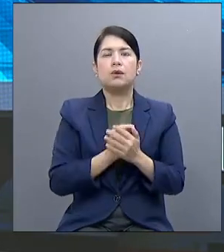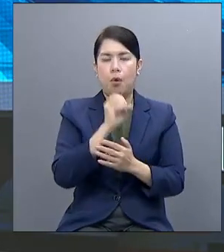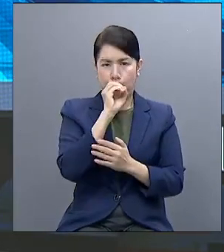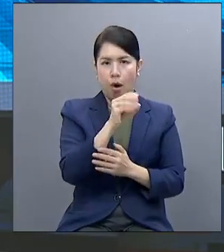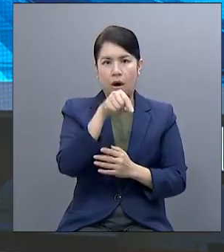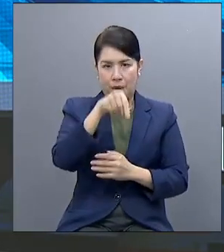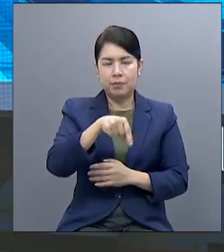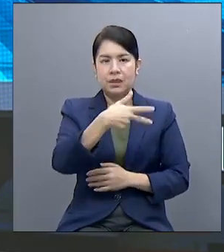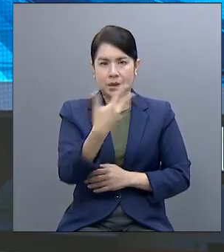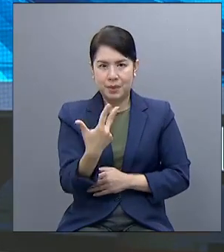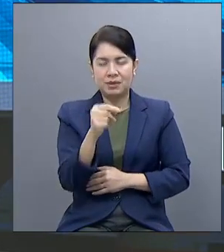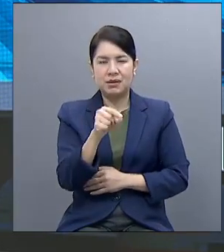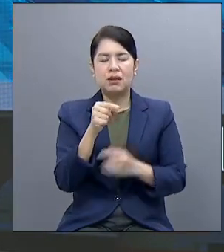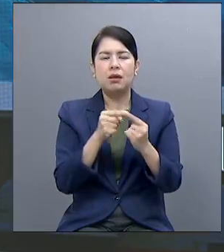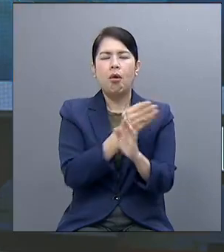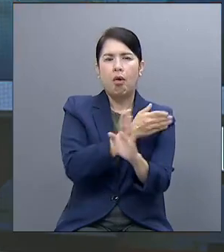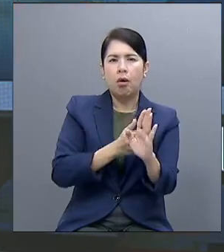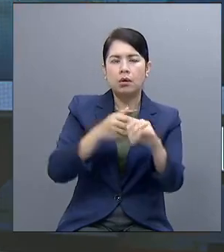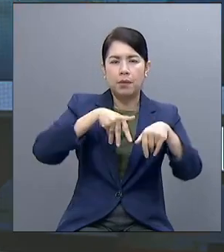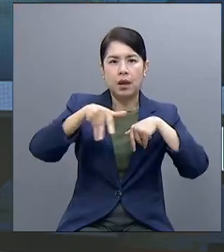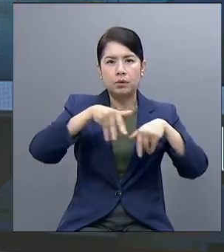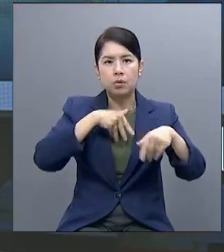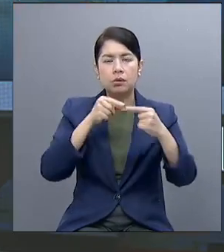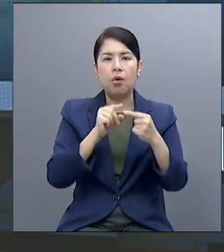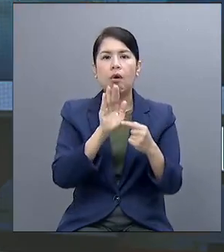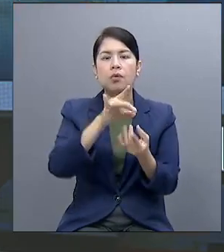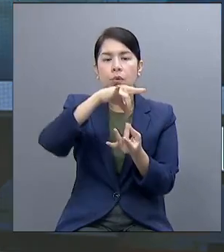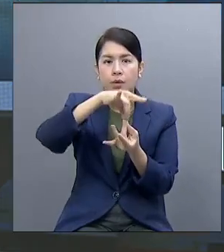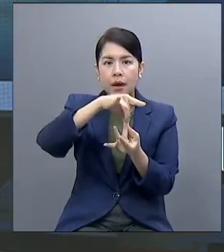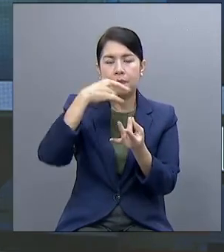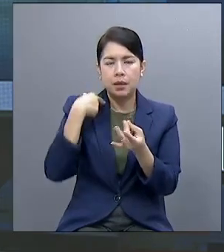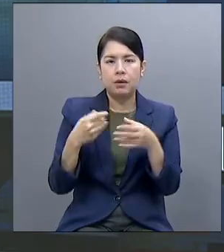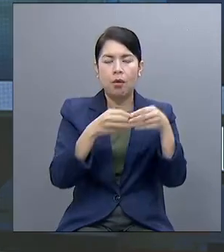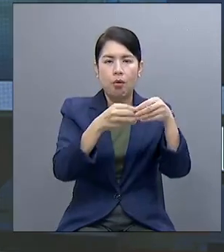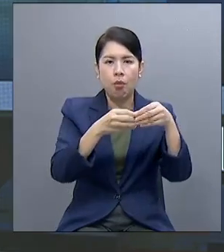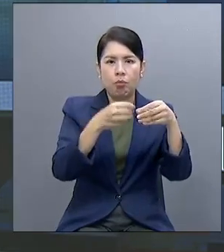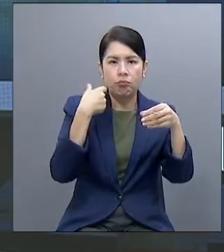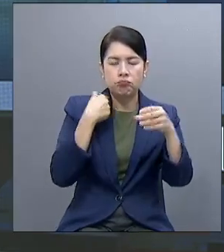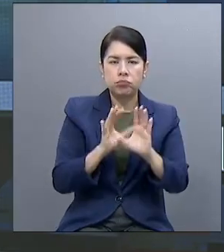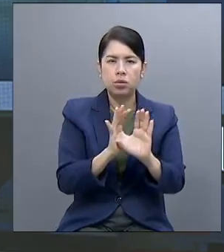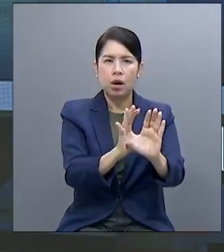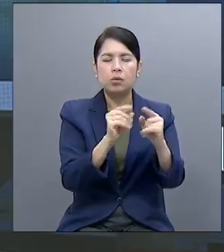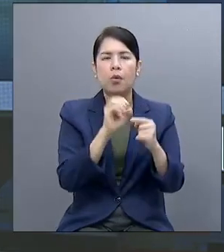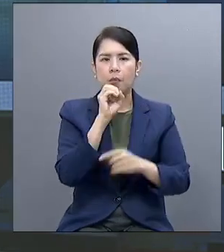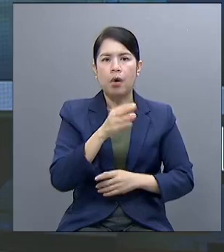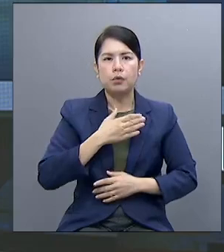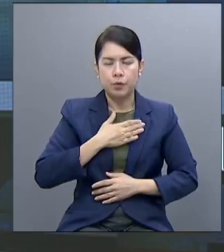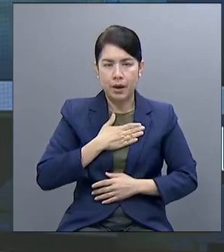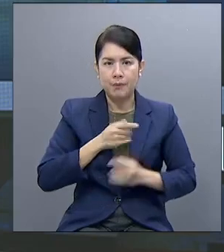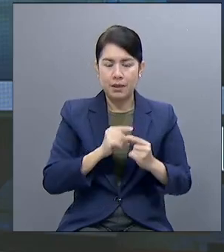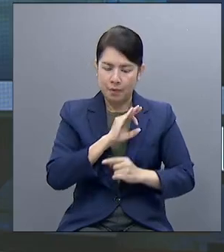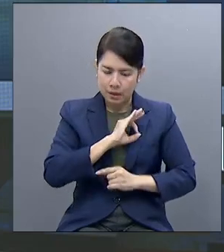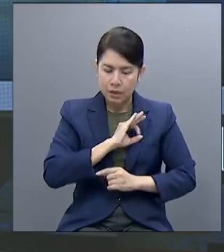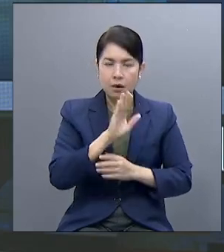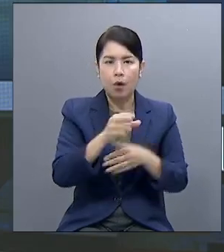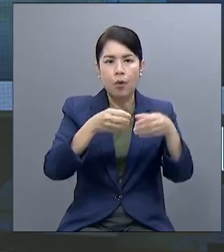ชาชนนะคะก่อนหน้านี้ชาวบ้านมาจากจังหวัดสุโขทัยเลยมารวมตัวกันเขาบอกว่าเขาเนี่ยนะเป็นสมาชิกของสหกรณ์การเกษ